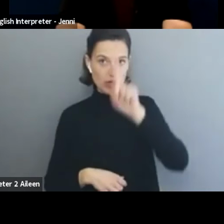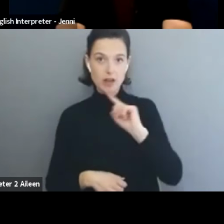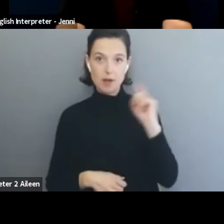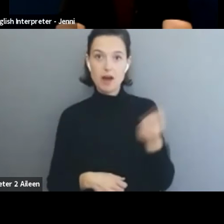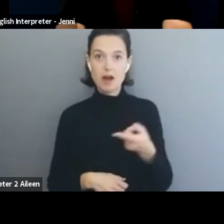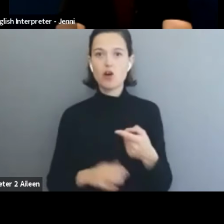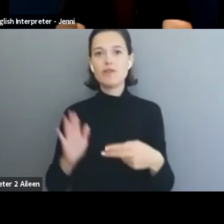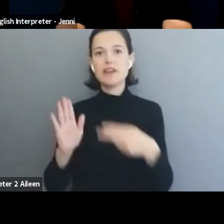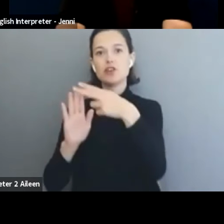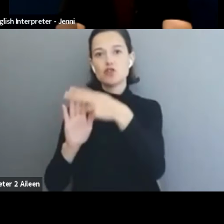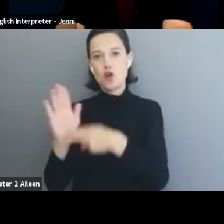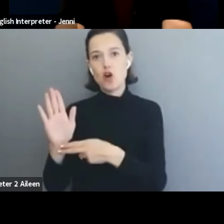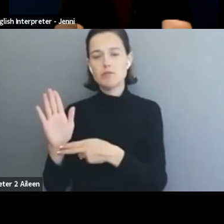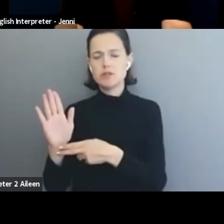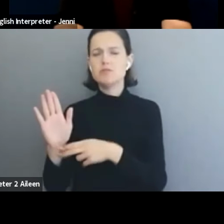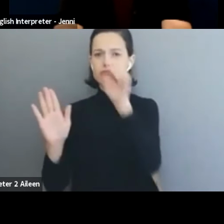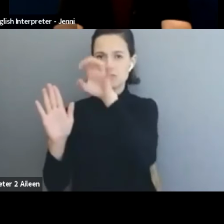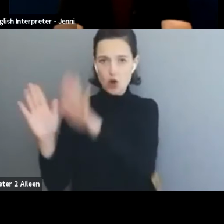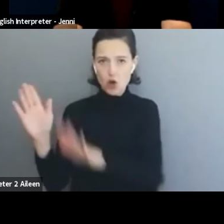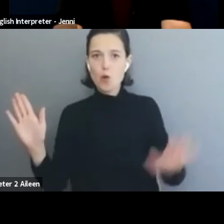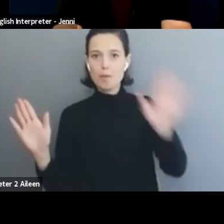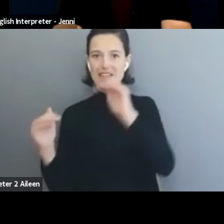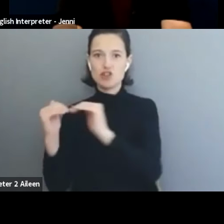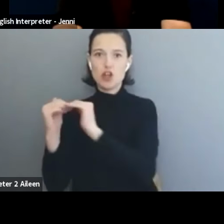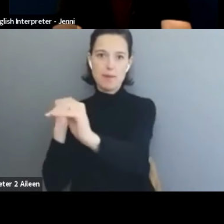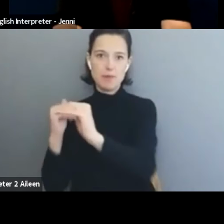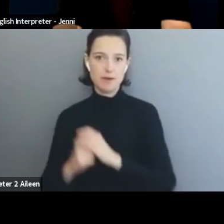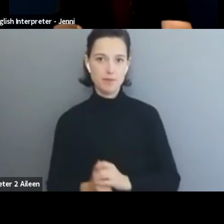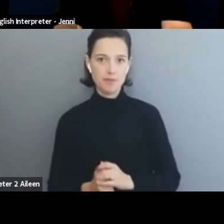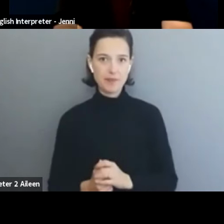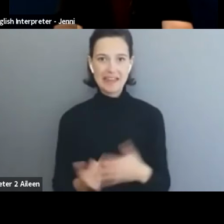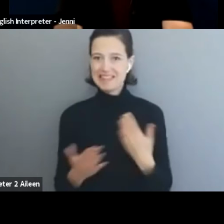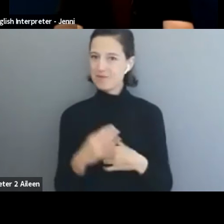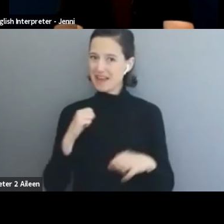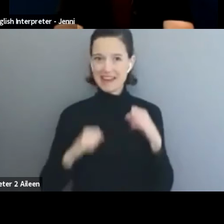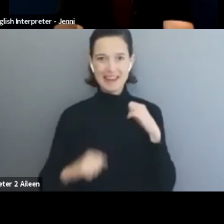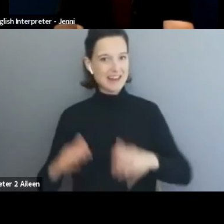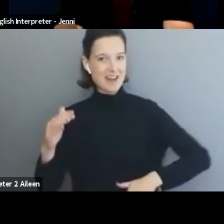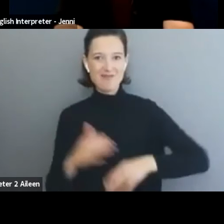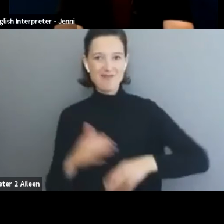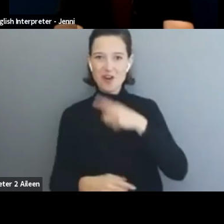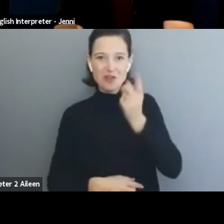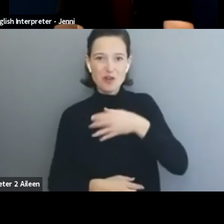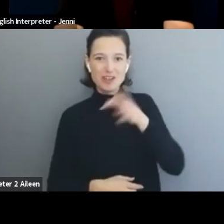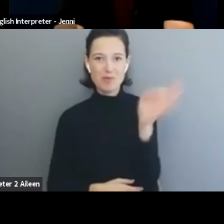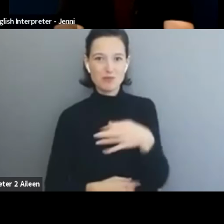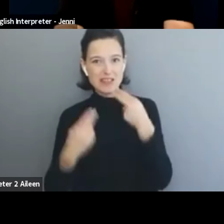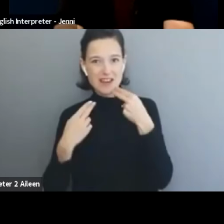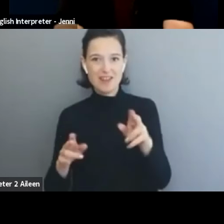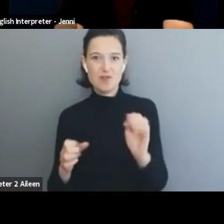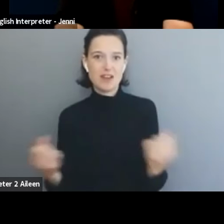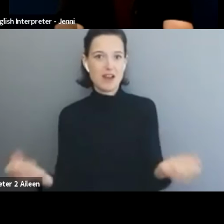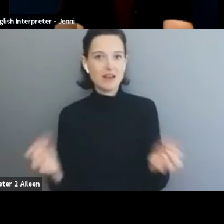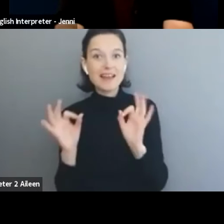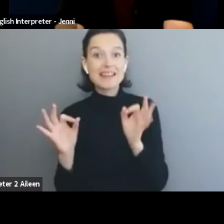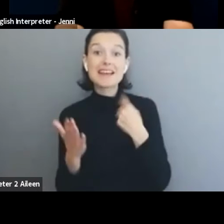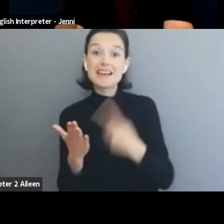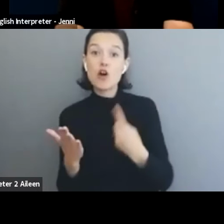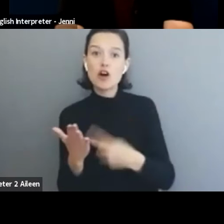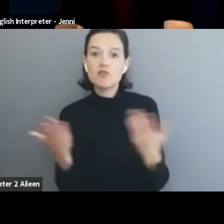Normen auf europäischer Ebene. Also leider, man kann es noch nicht hundertprozentig sagen, was die genauen Anforderungen sind. Das ist jedenfalls mein